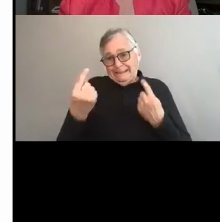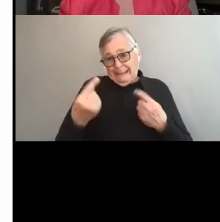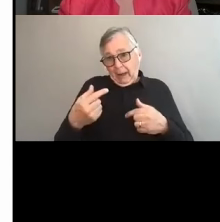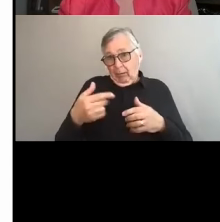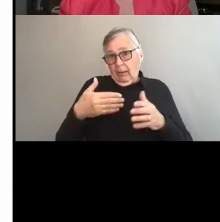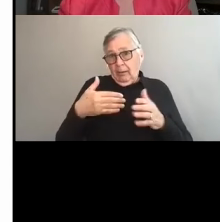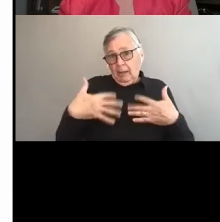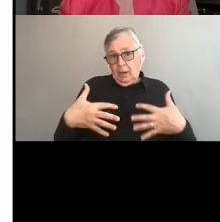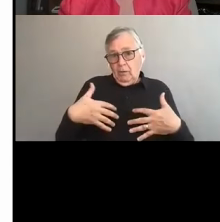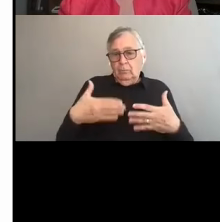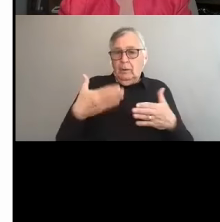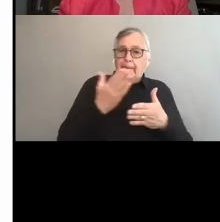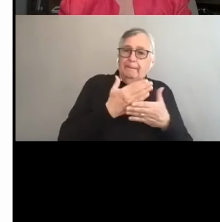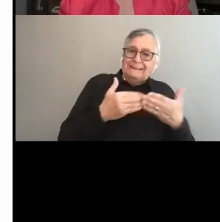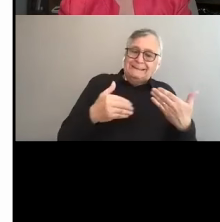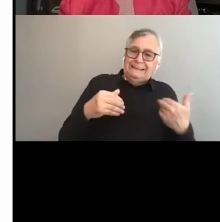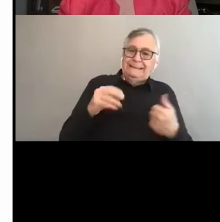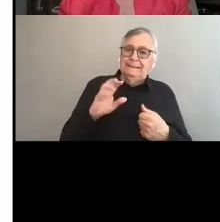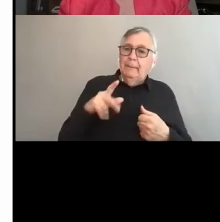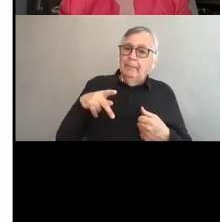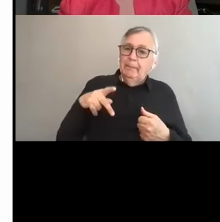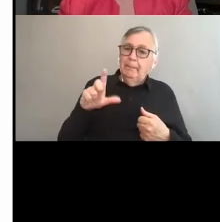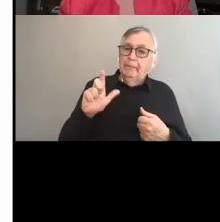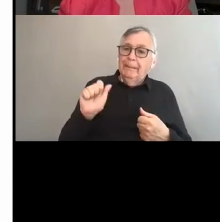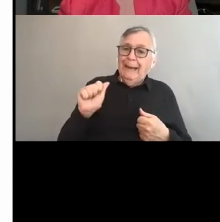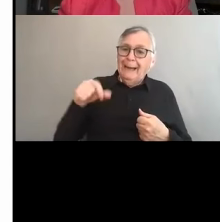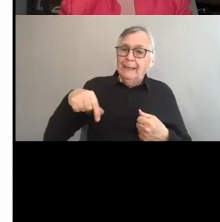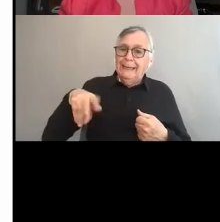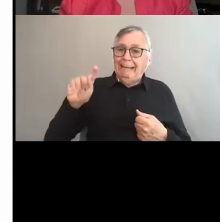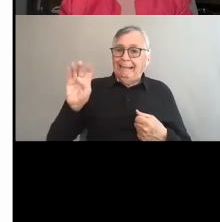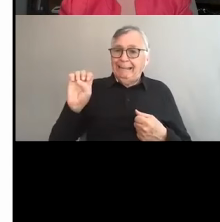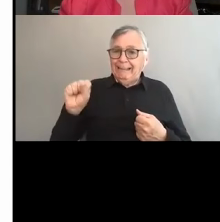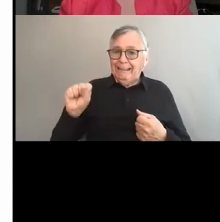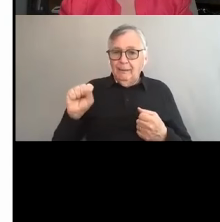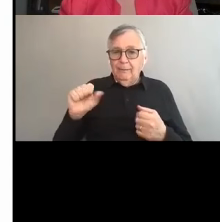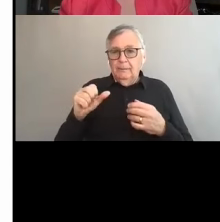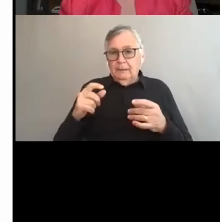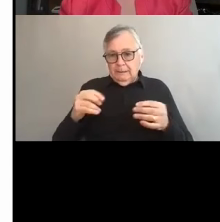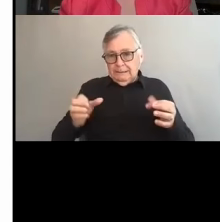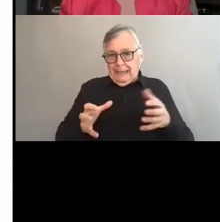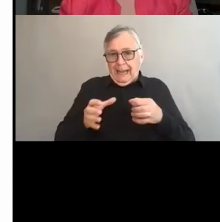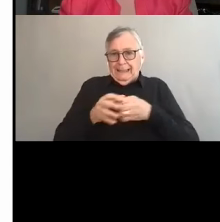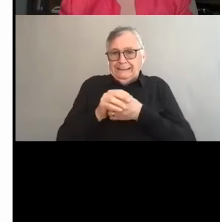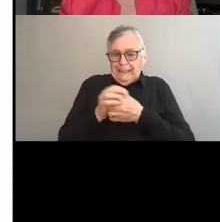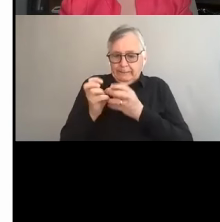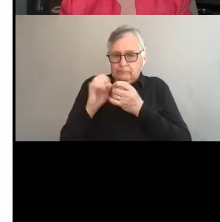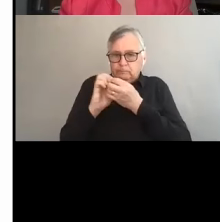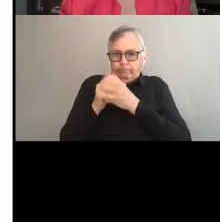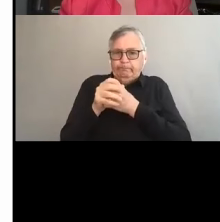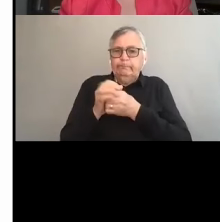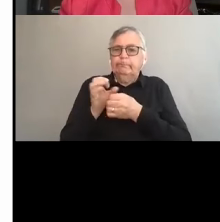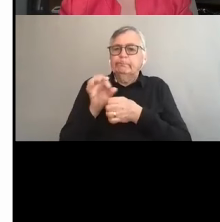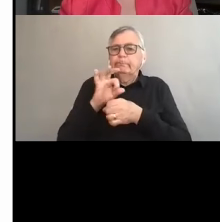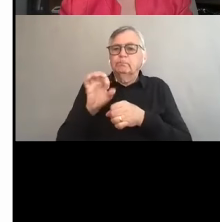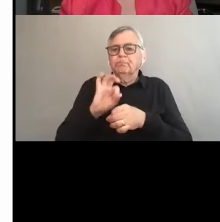un fragment des plaquettes et qui cause les plaquettes à se grouper ensemble, à s'agréger, puis à créer